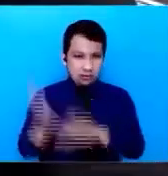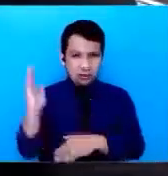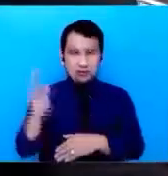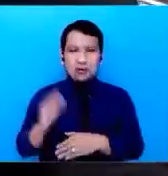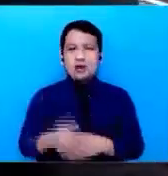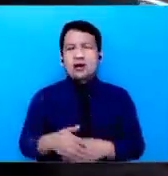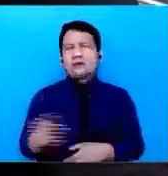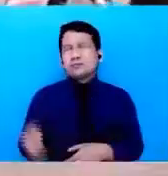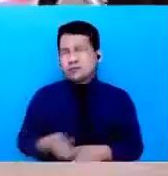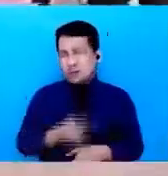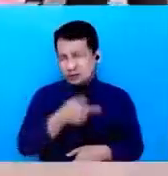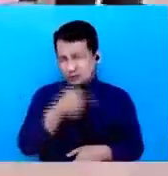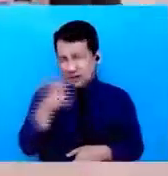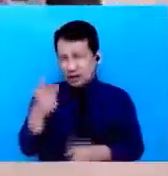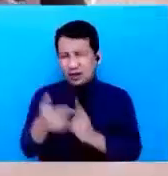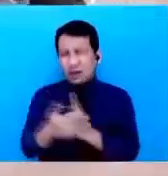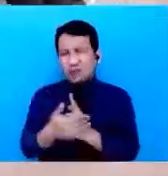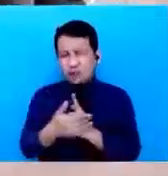haba ng quarantine.